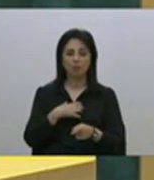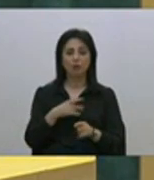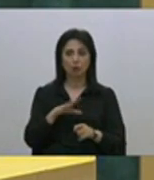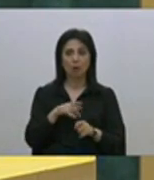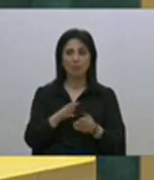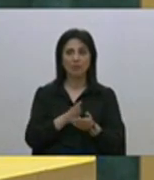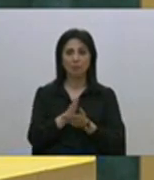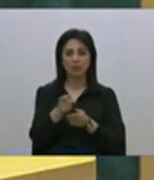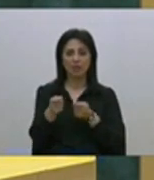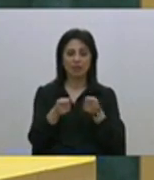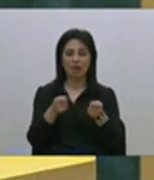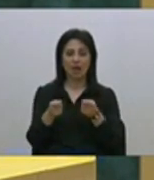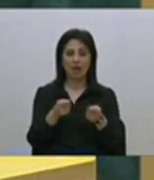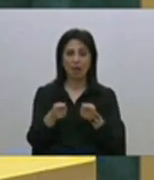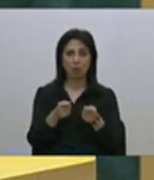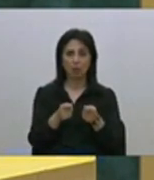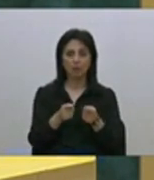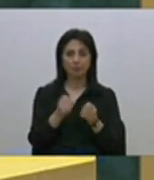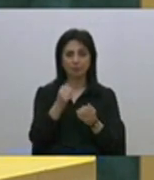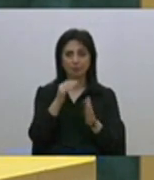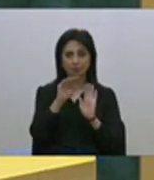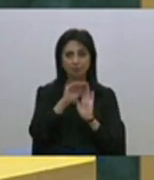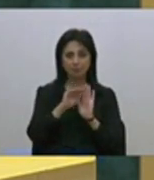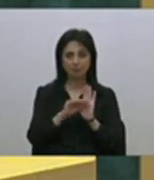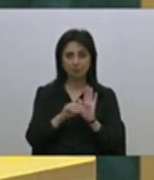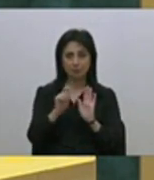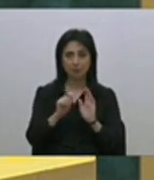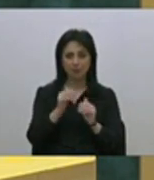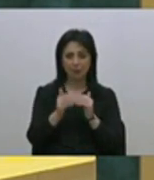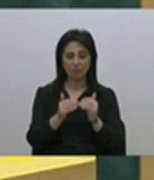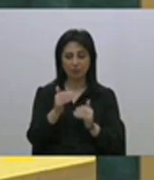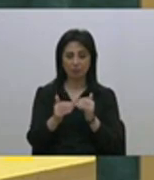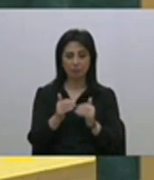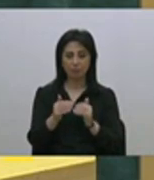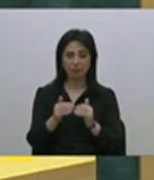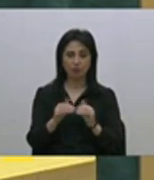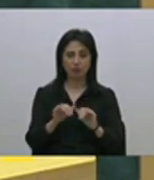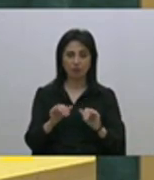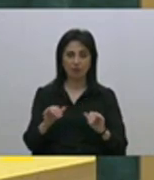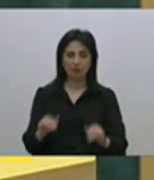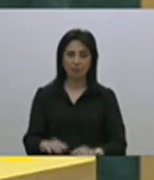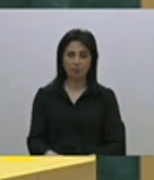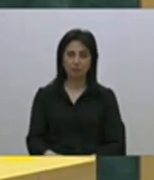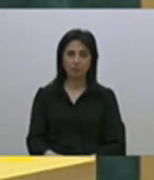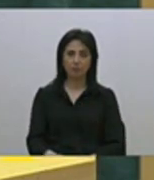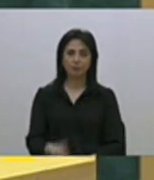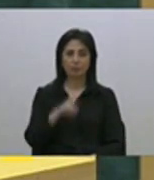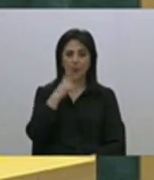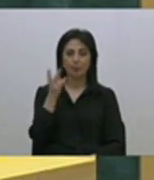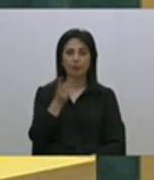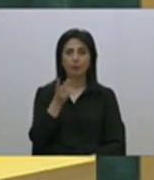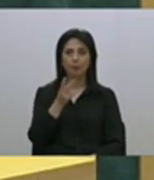ამ სფეროს დარეგულირება, სისტემატიზაცია და მათი ნაბიჯ-ნაბიჯ, ასე ვთქვათ, განვითარება. რა თქმა